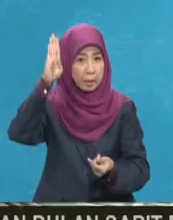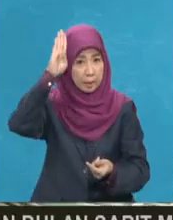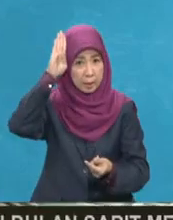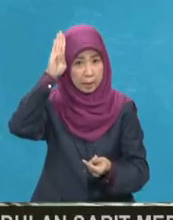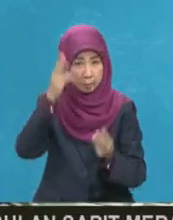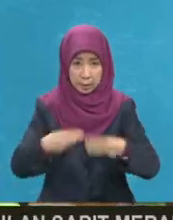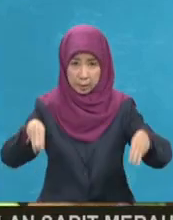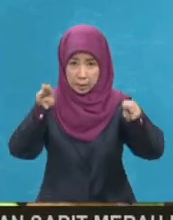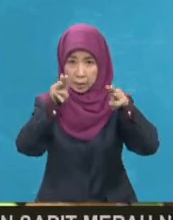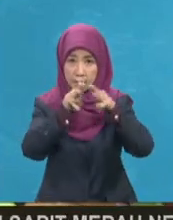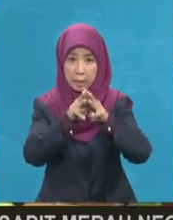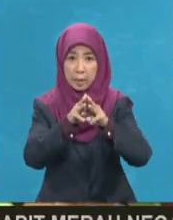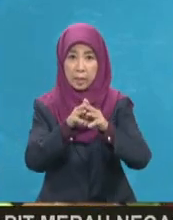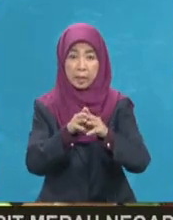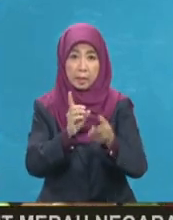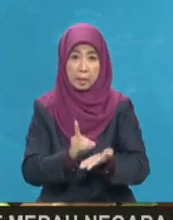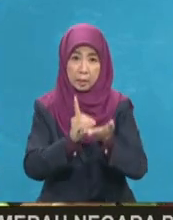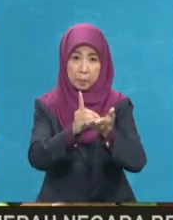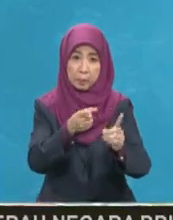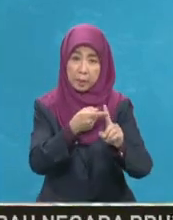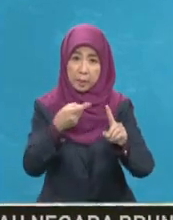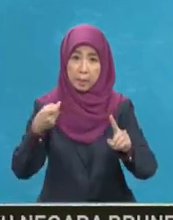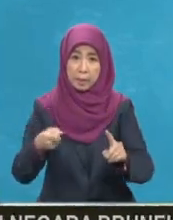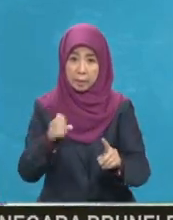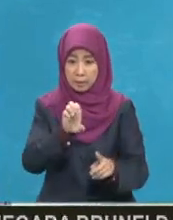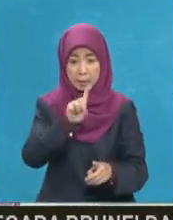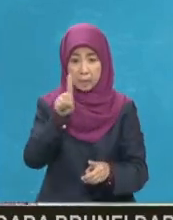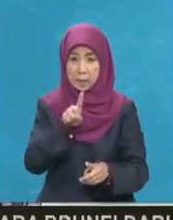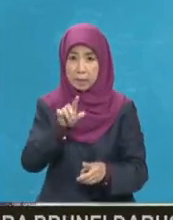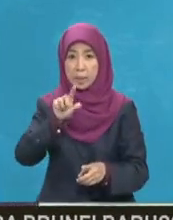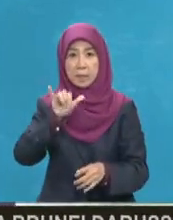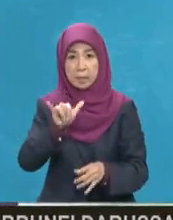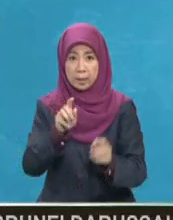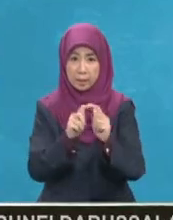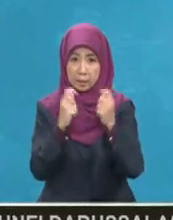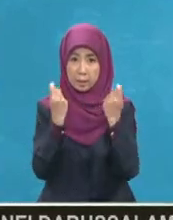disumbangkan oleh isi printing Services And trading company sendirian berhad